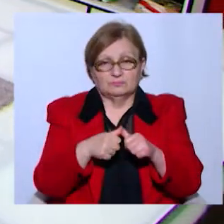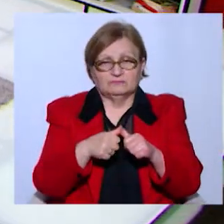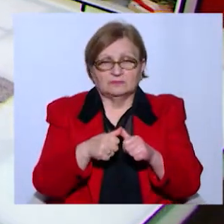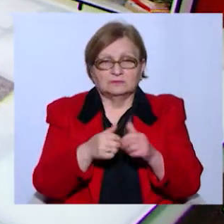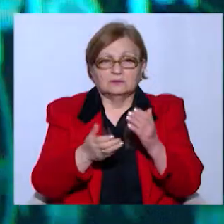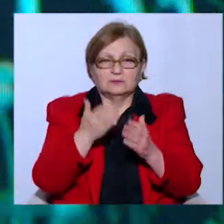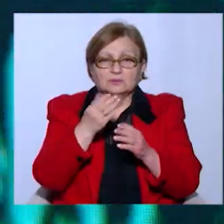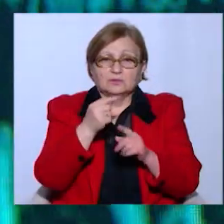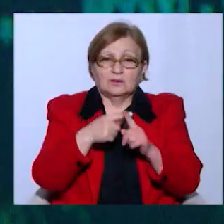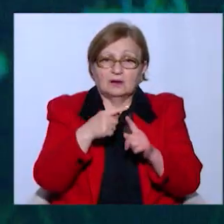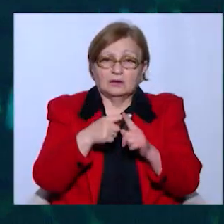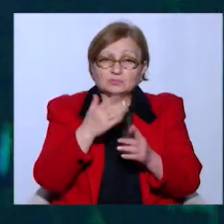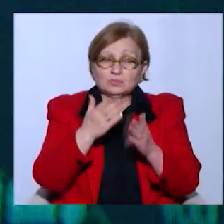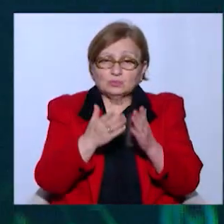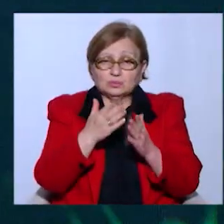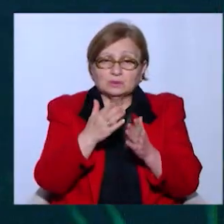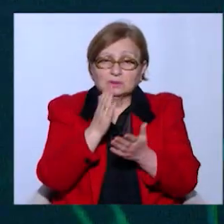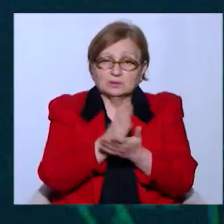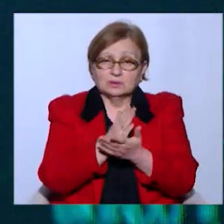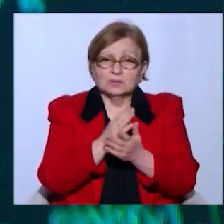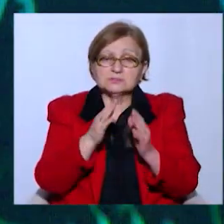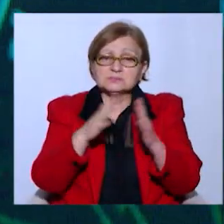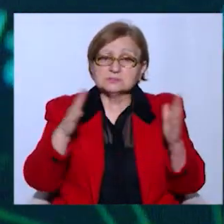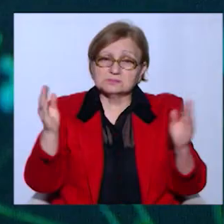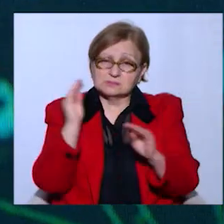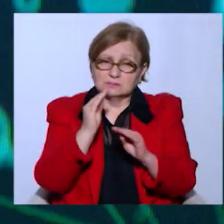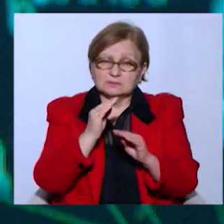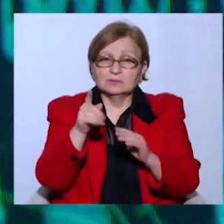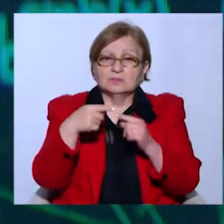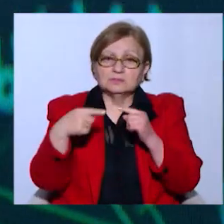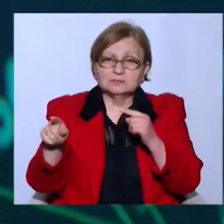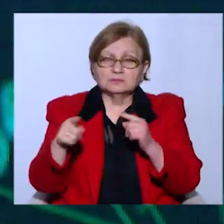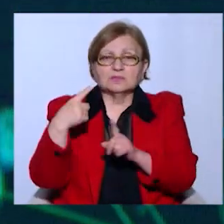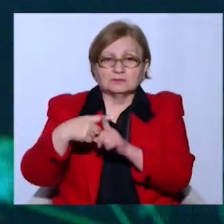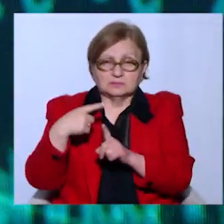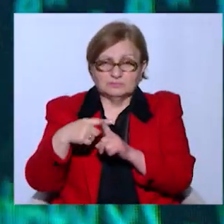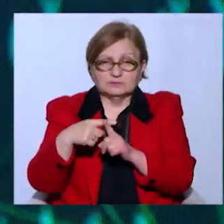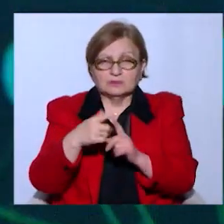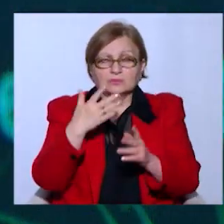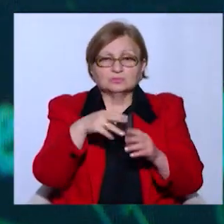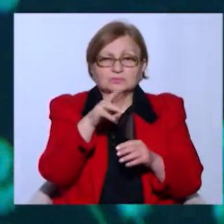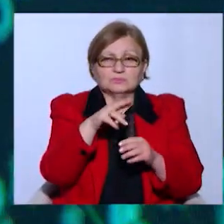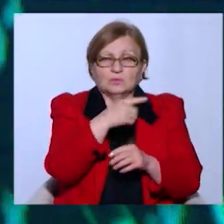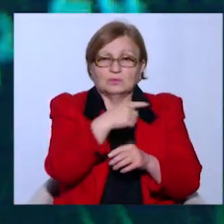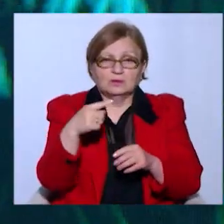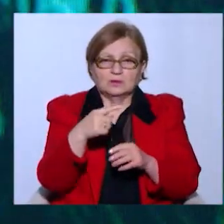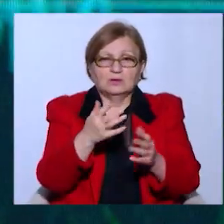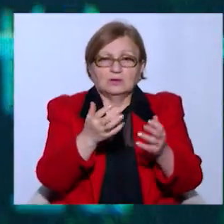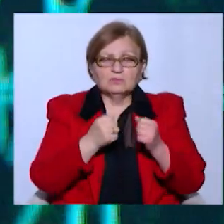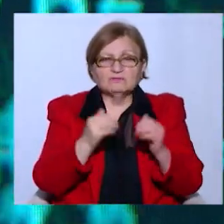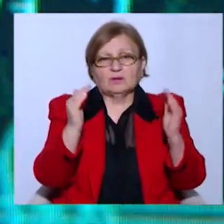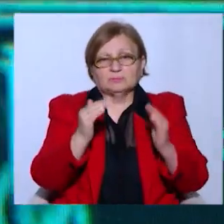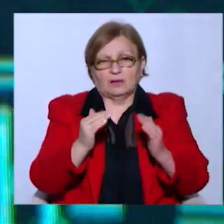თუ არითმეტიკული პროგრესია არის ზრდადი, მაშინ მისი სხვაობა აუცილებლად დადებითია, თუ d სხვაობა უარყოფითია მიიღება